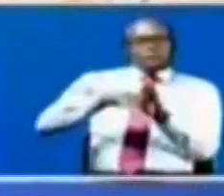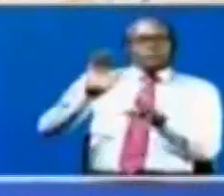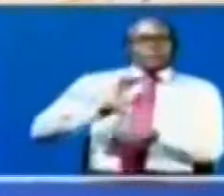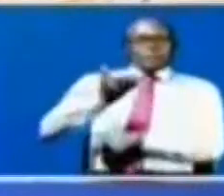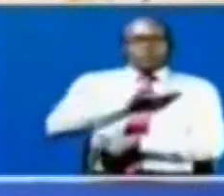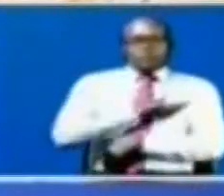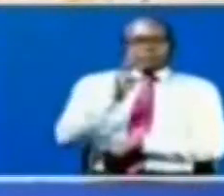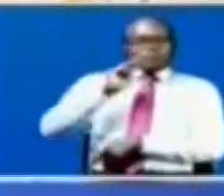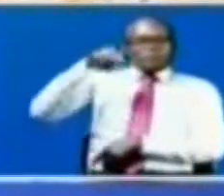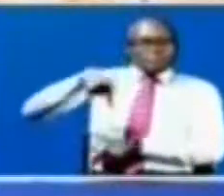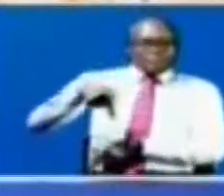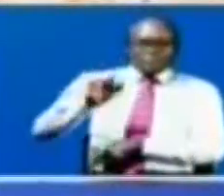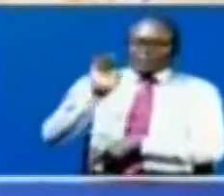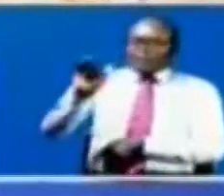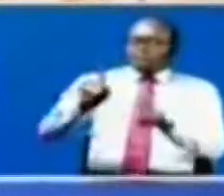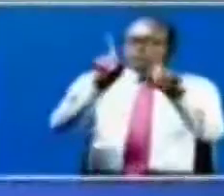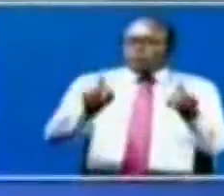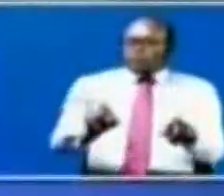ya bunge kuhusu kilimo.